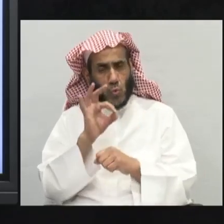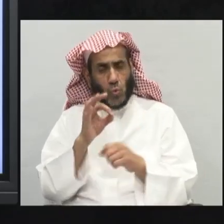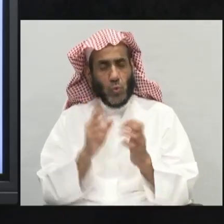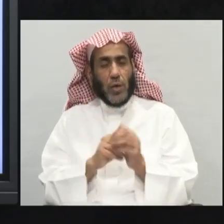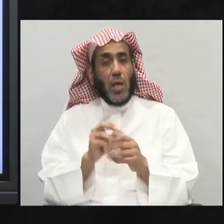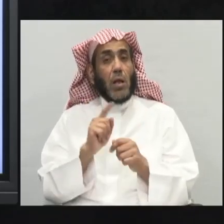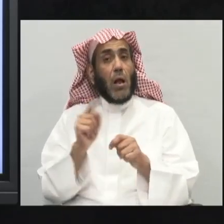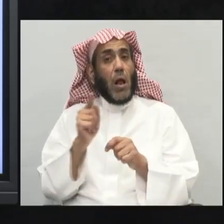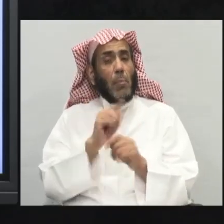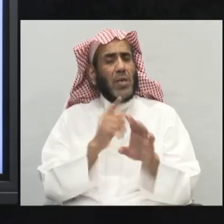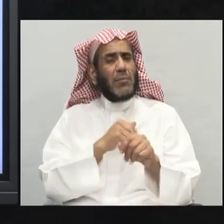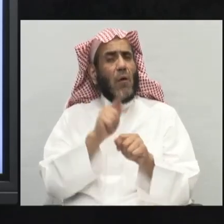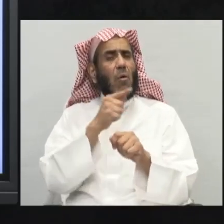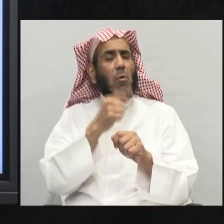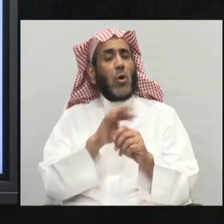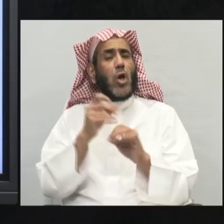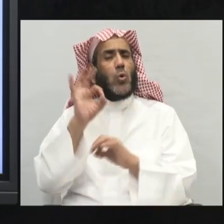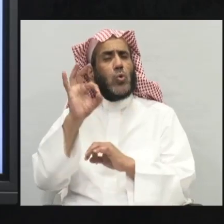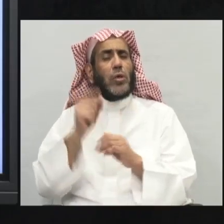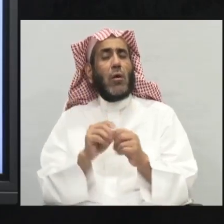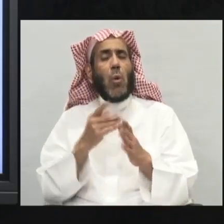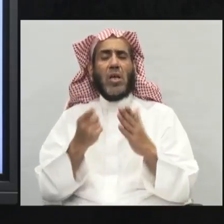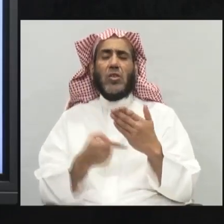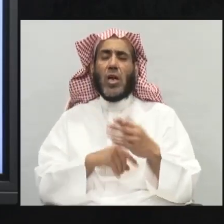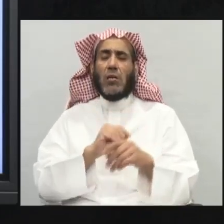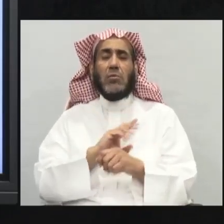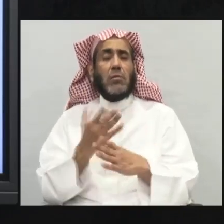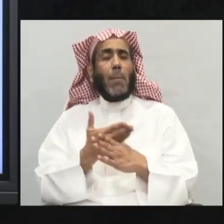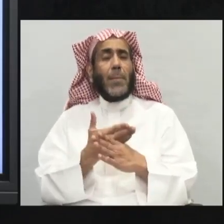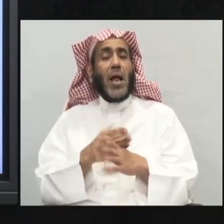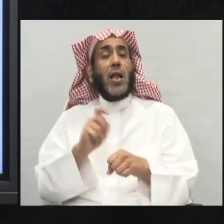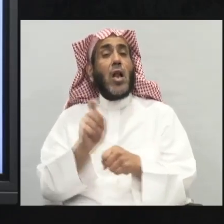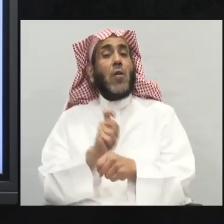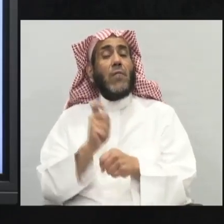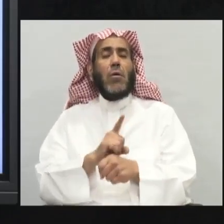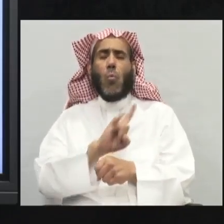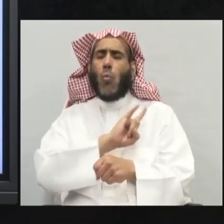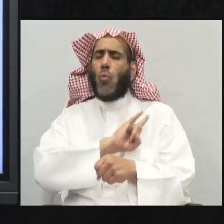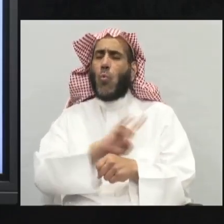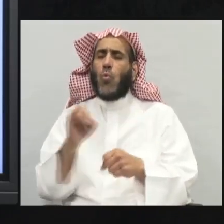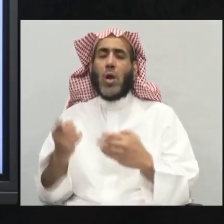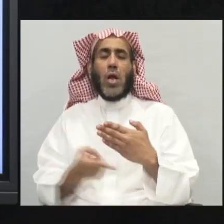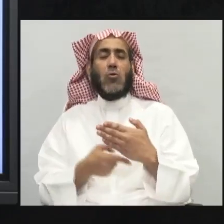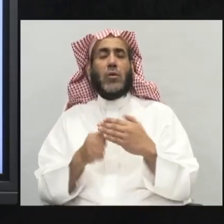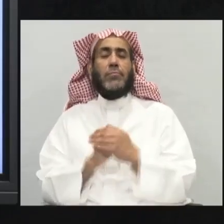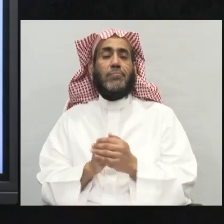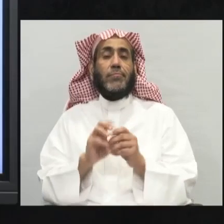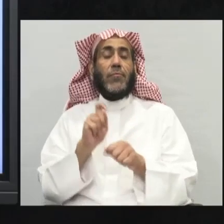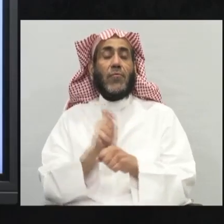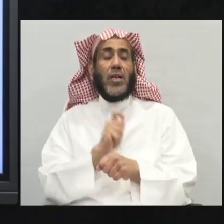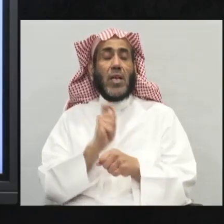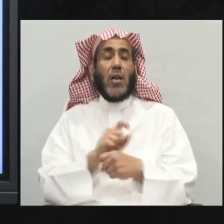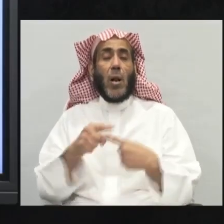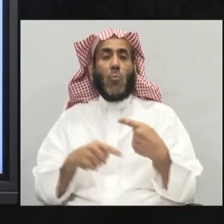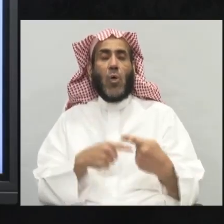العلامات الاصليه ولا جر عندنا لان الفعل لا يجر ونحن نتكلم هنا عن الفعل